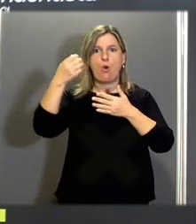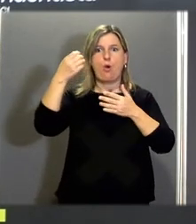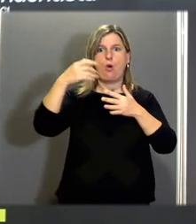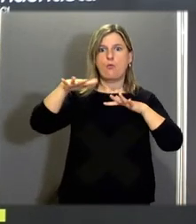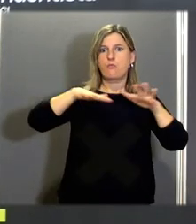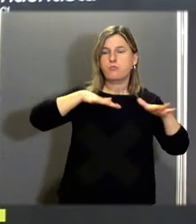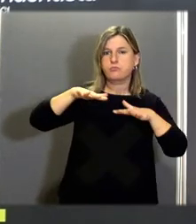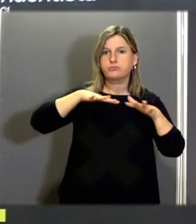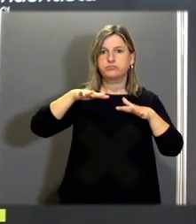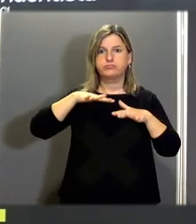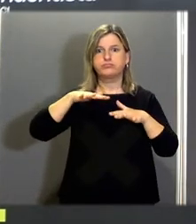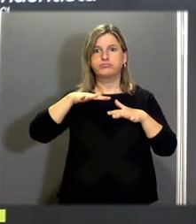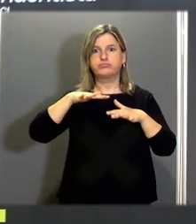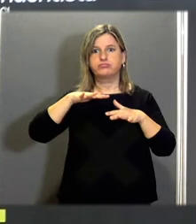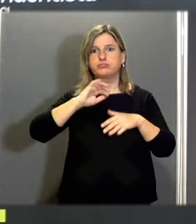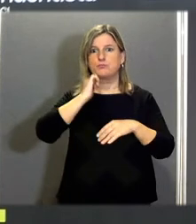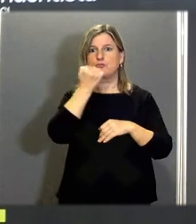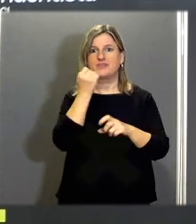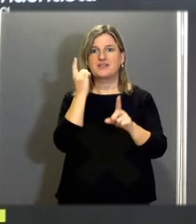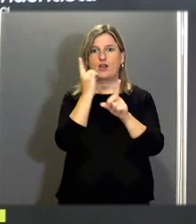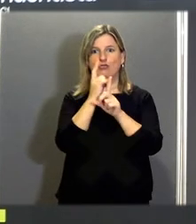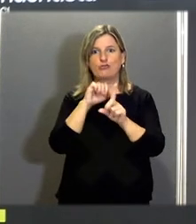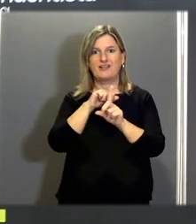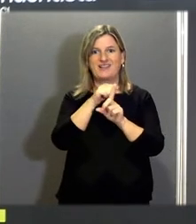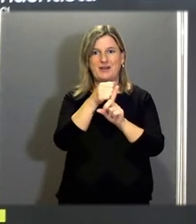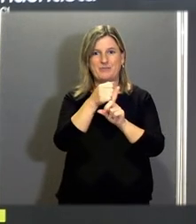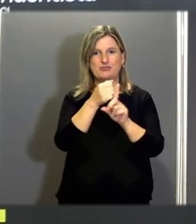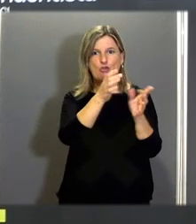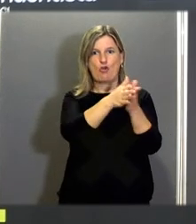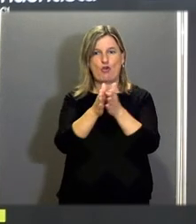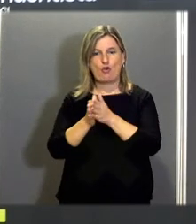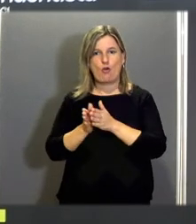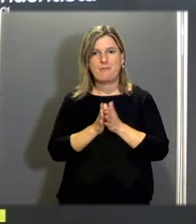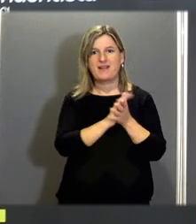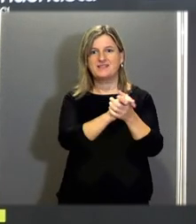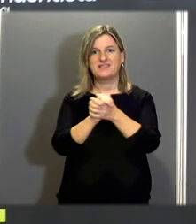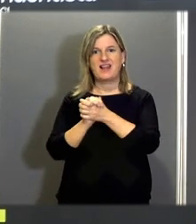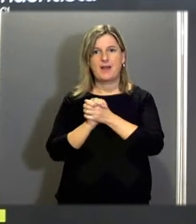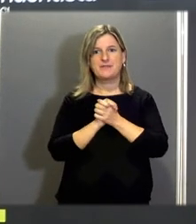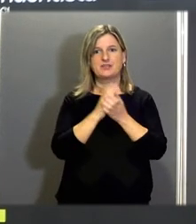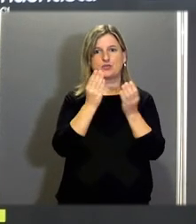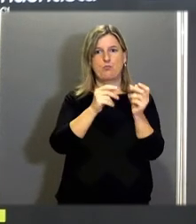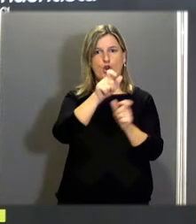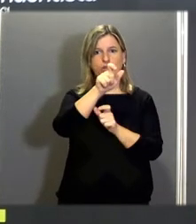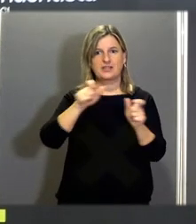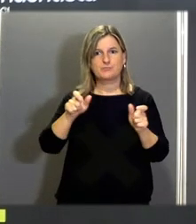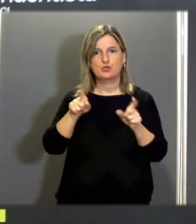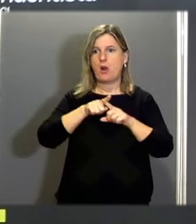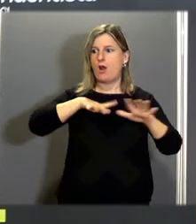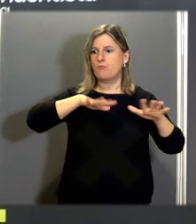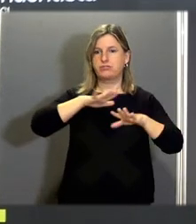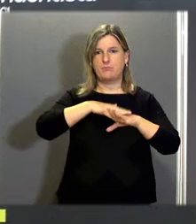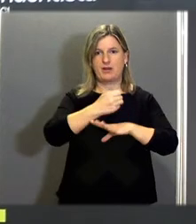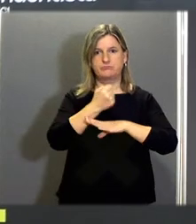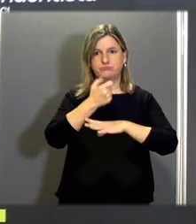mobilització també contra la repressió per part de companys meus, d'amics, de molta gent que es va moure,